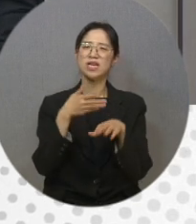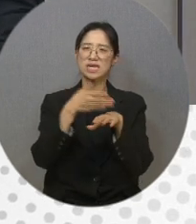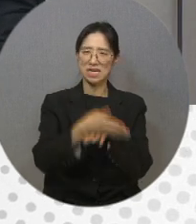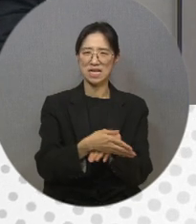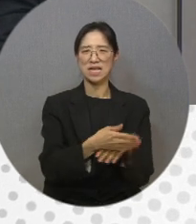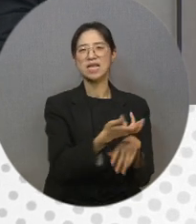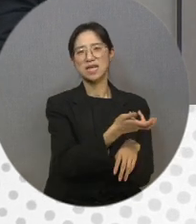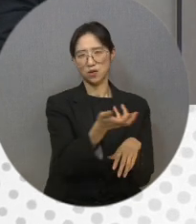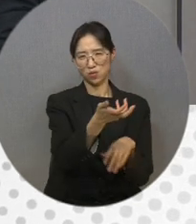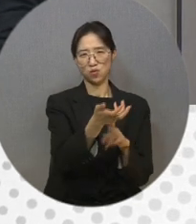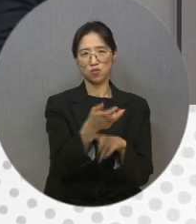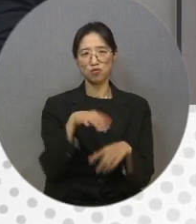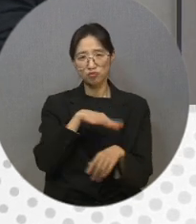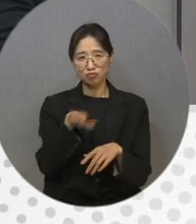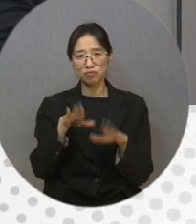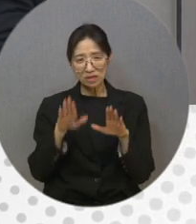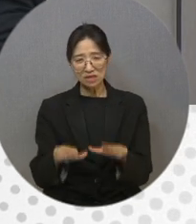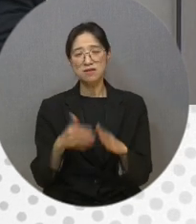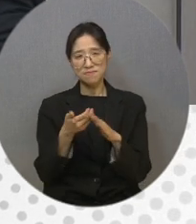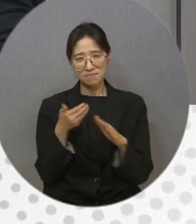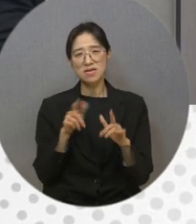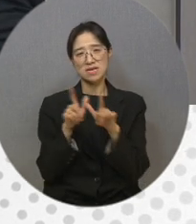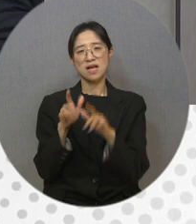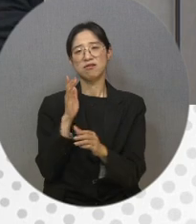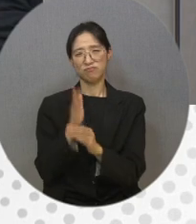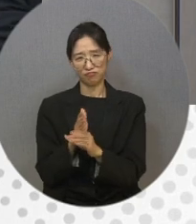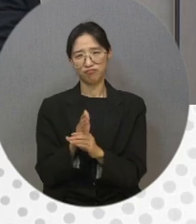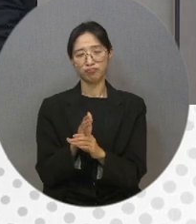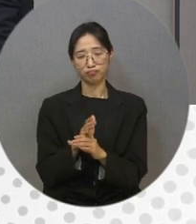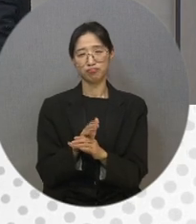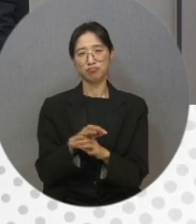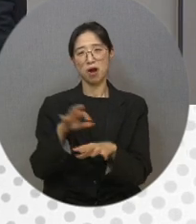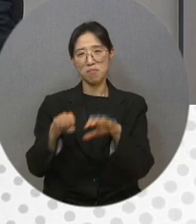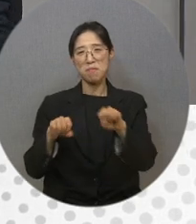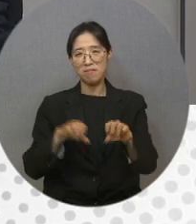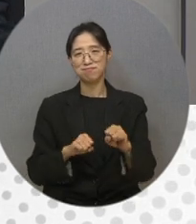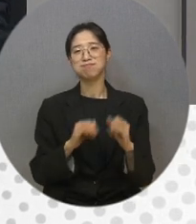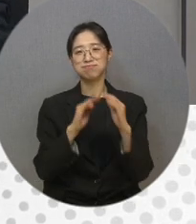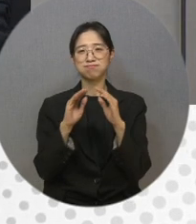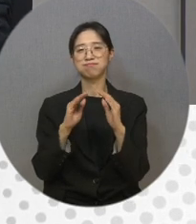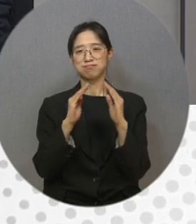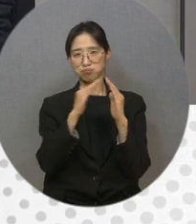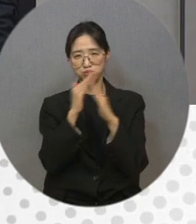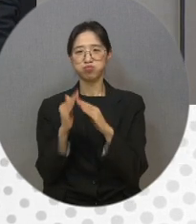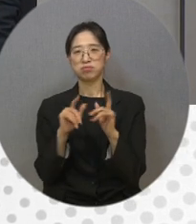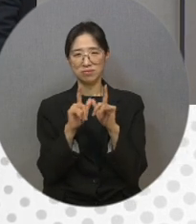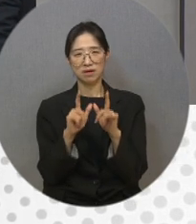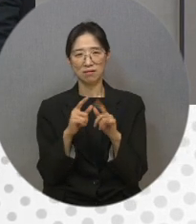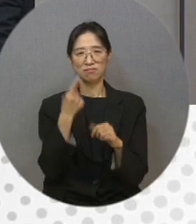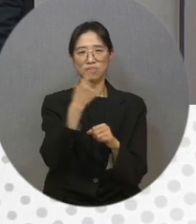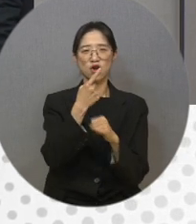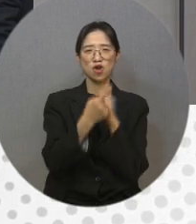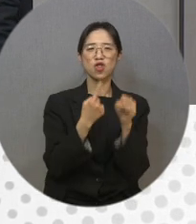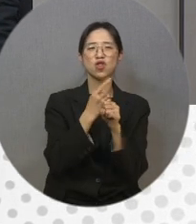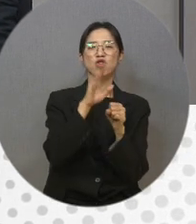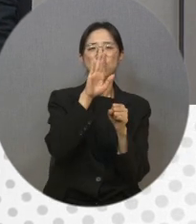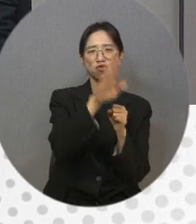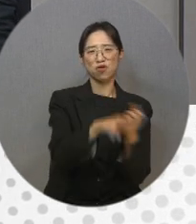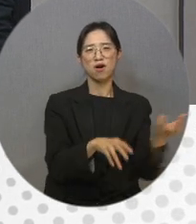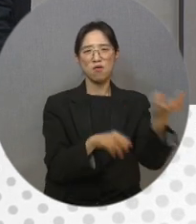여기에 살고 있는 우리는 미리 와서 진을 치고 있었고 자리를 잡고 있는데 1000년 늦게 오면서